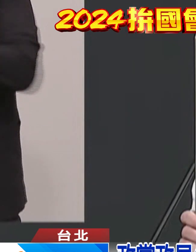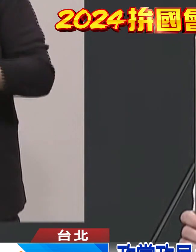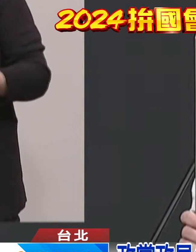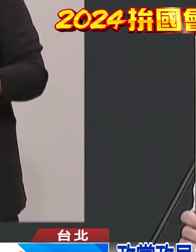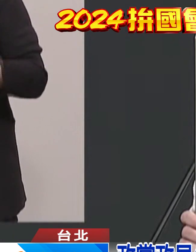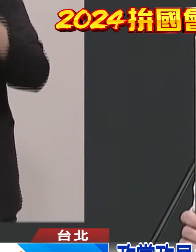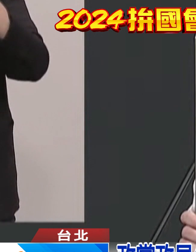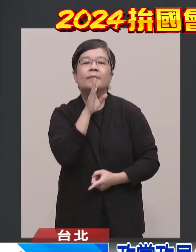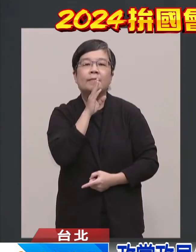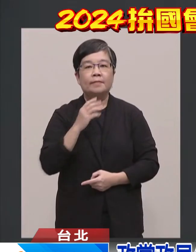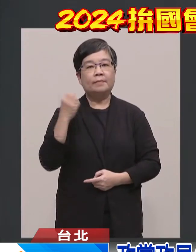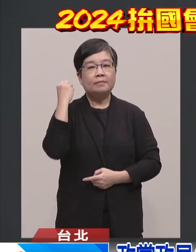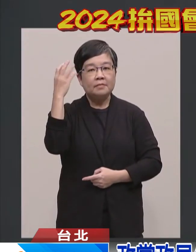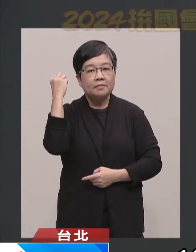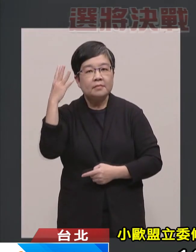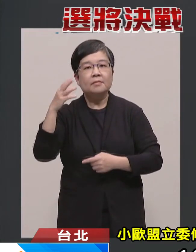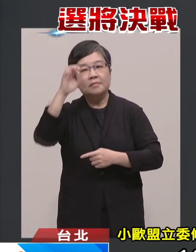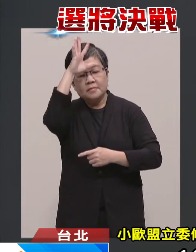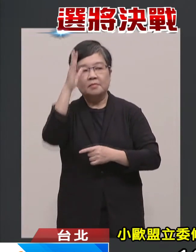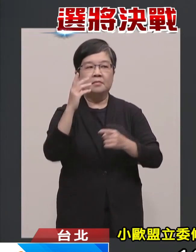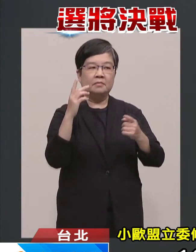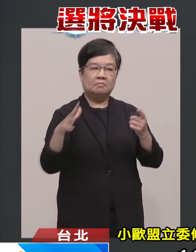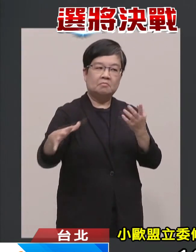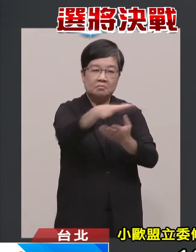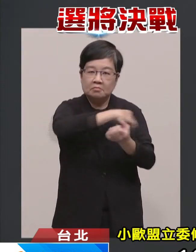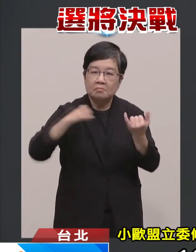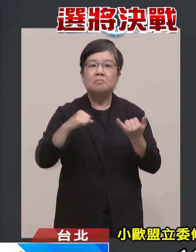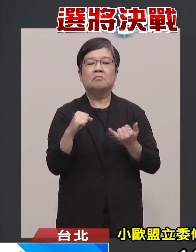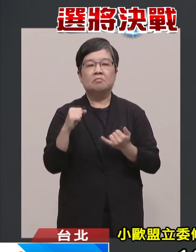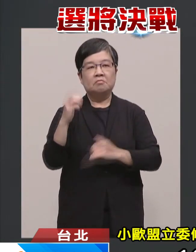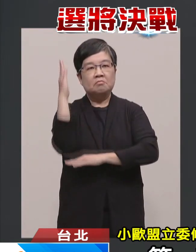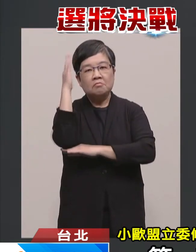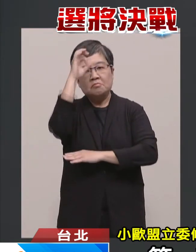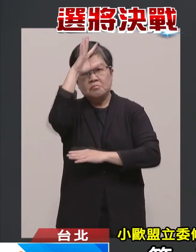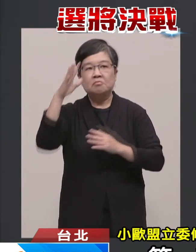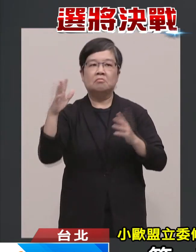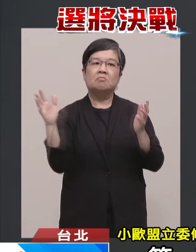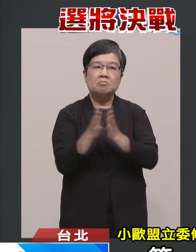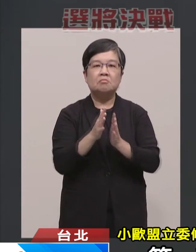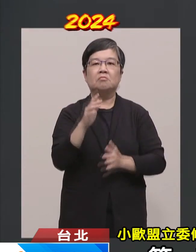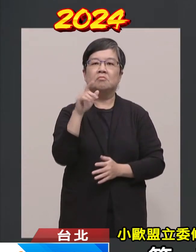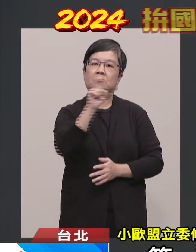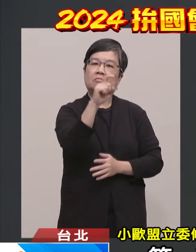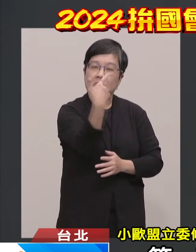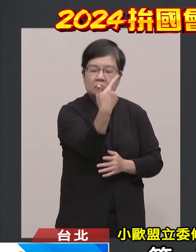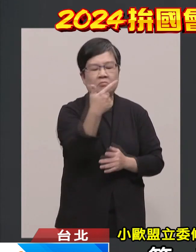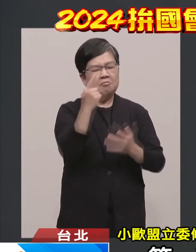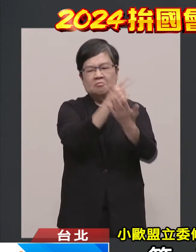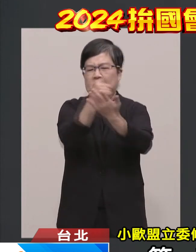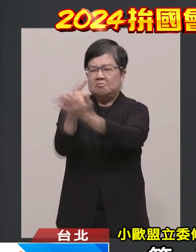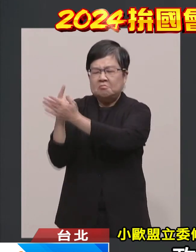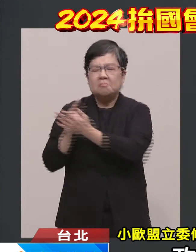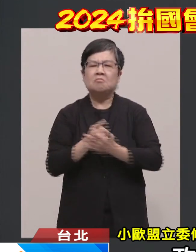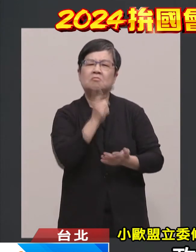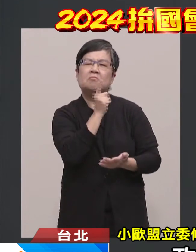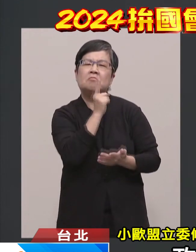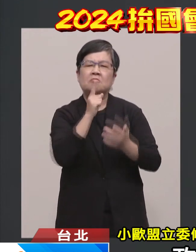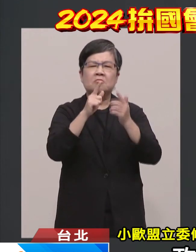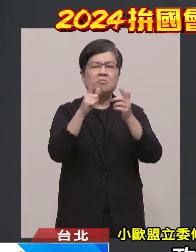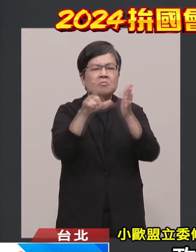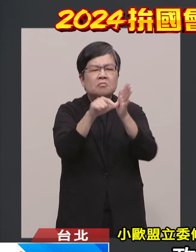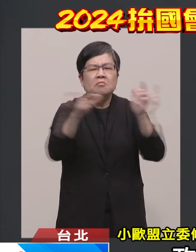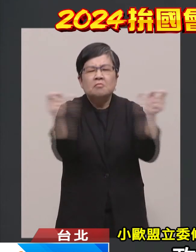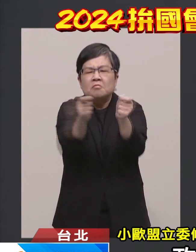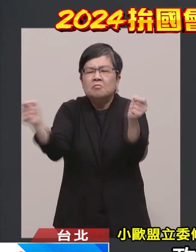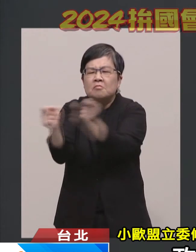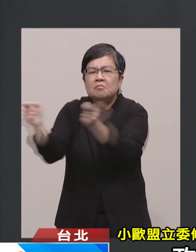引发小党抗议。 当中十六个政党当中，大家可以发现，等一下每一个政党的发表时间都不一样。政党票的